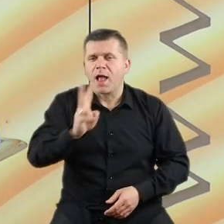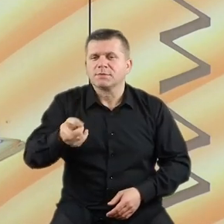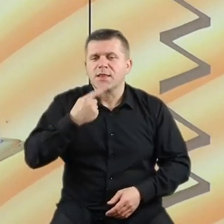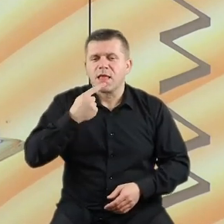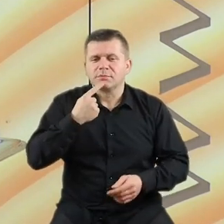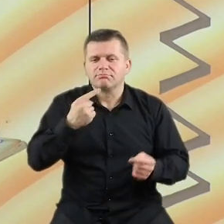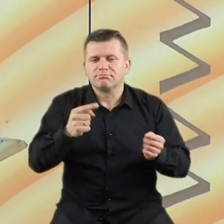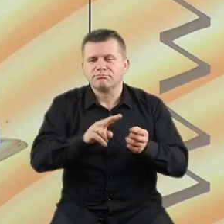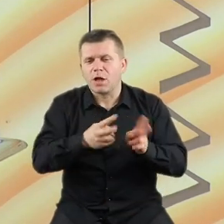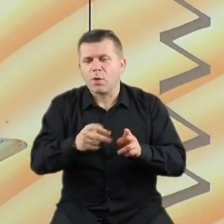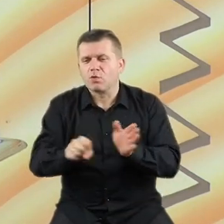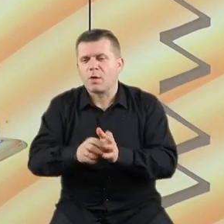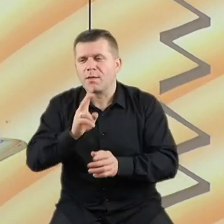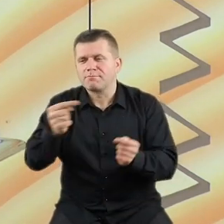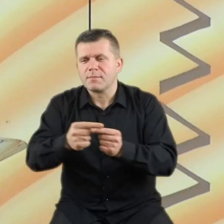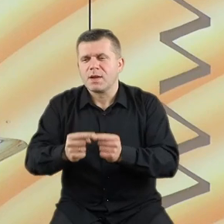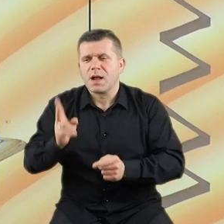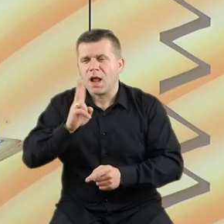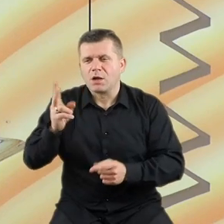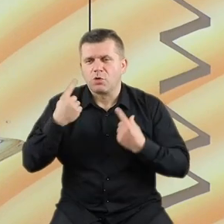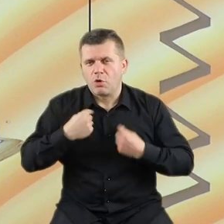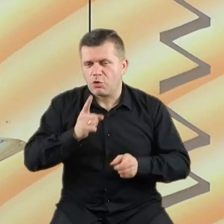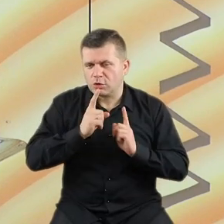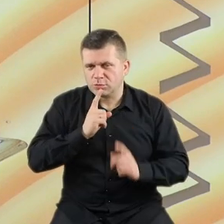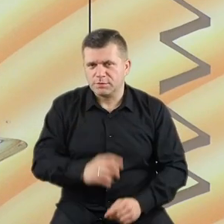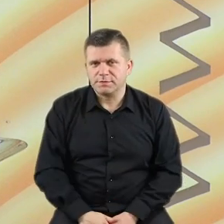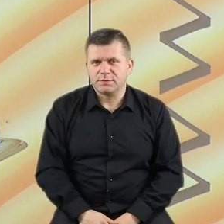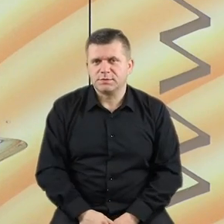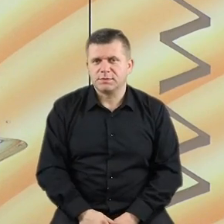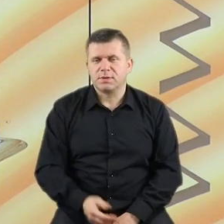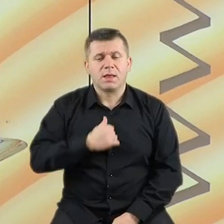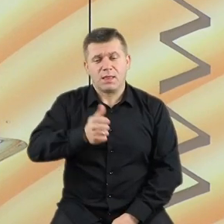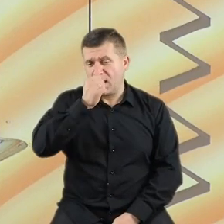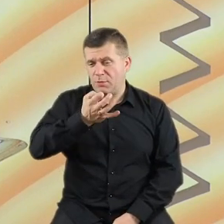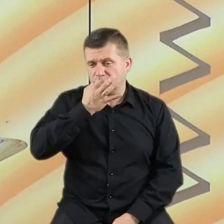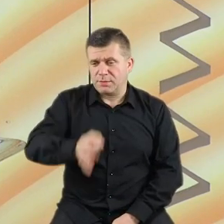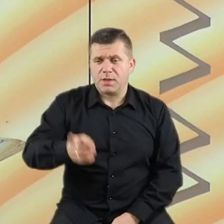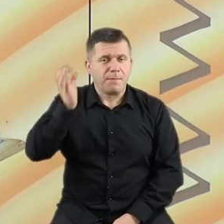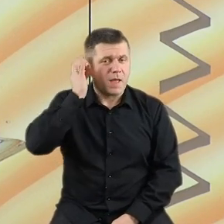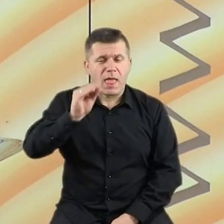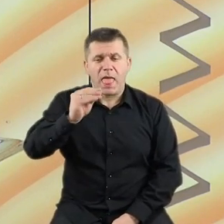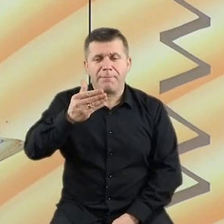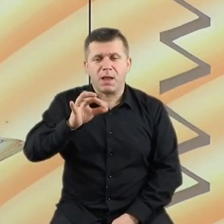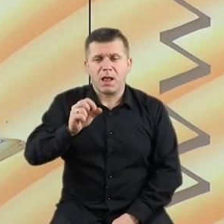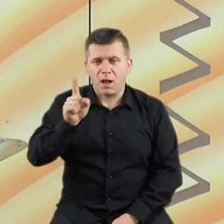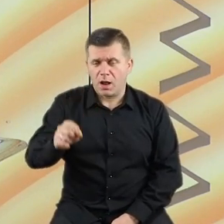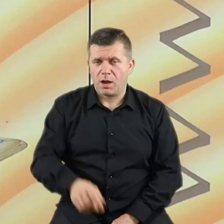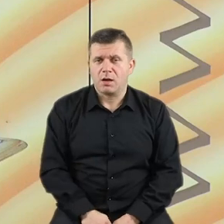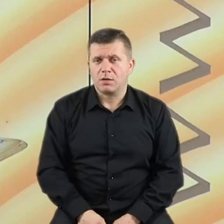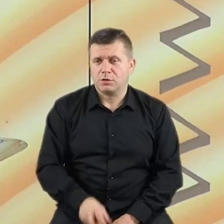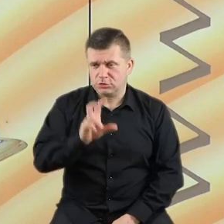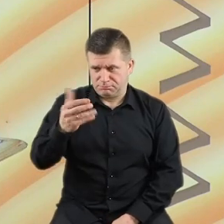języka przykładać do każdego rozmówcy, ale raczej nie mogę zapytać pani Emilki bezpośrednio: pani Emilko,